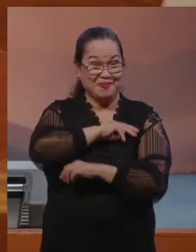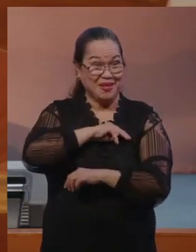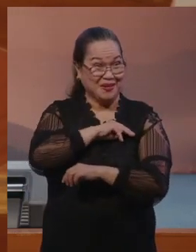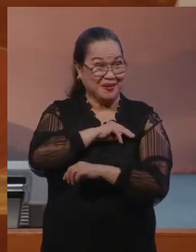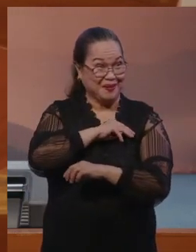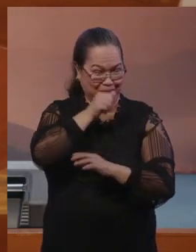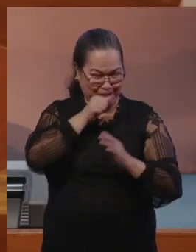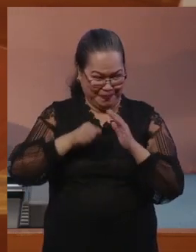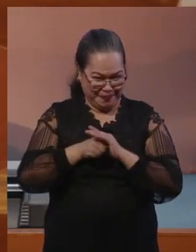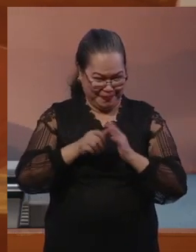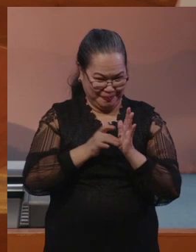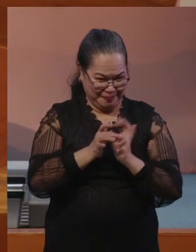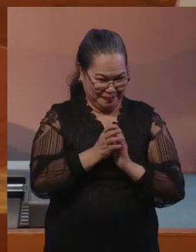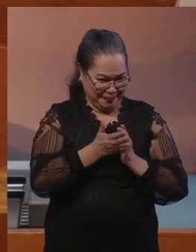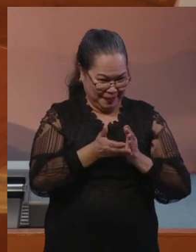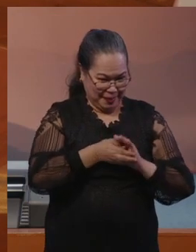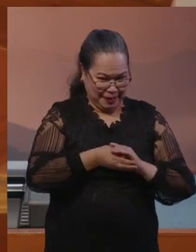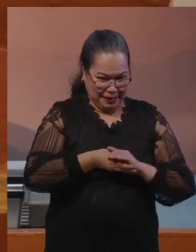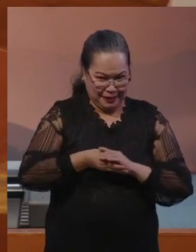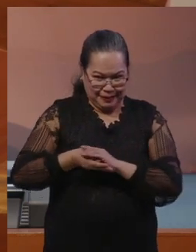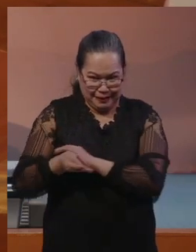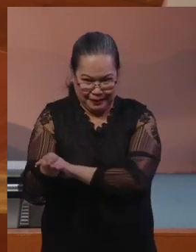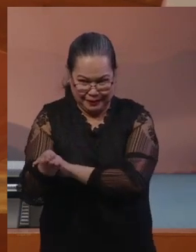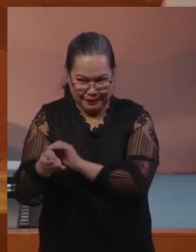nag-i-smuggle ng Biblia papunta sa isang bansa.